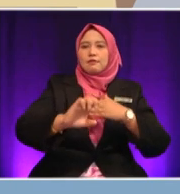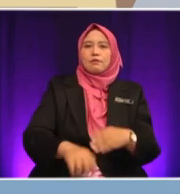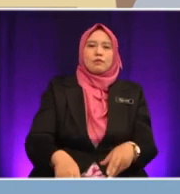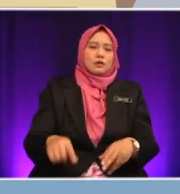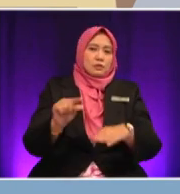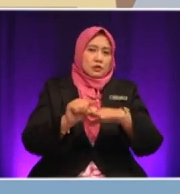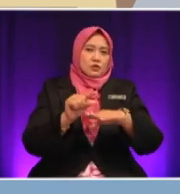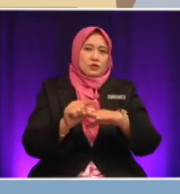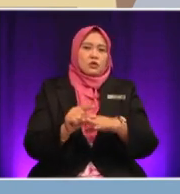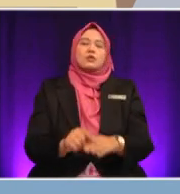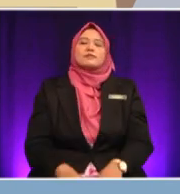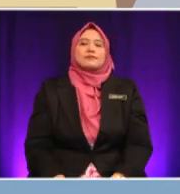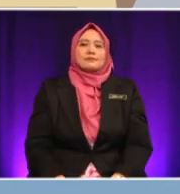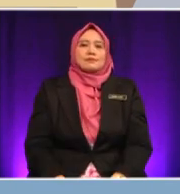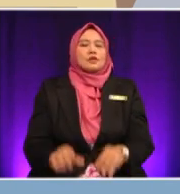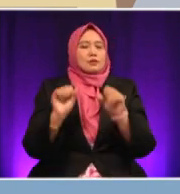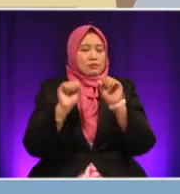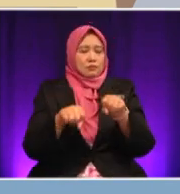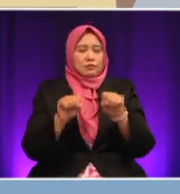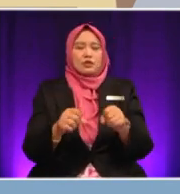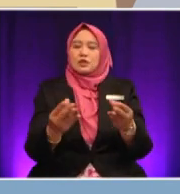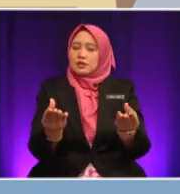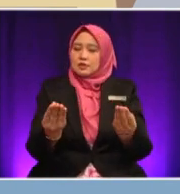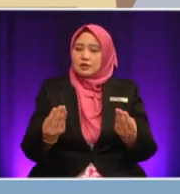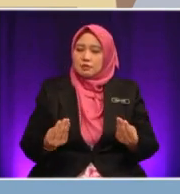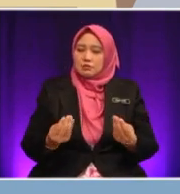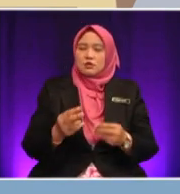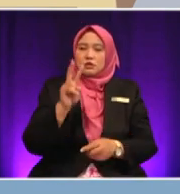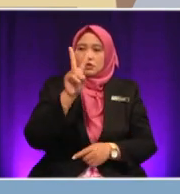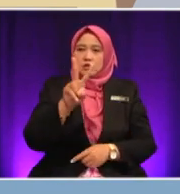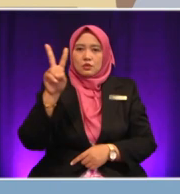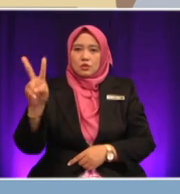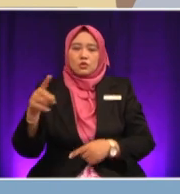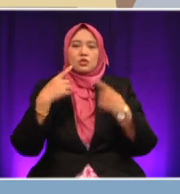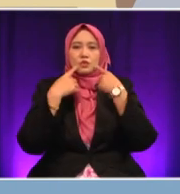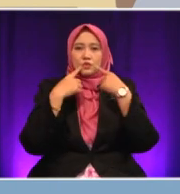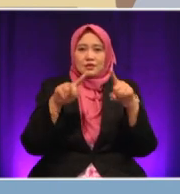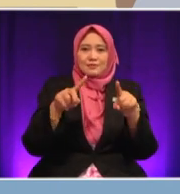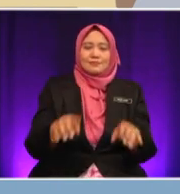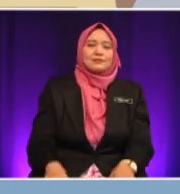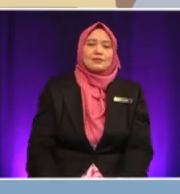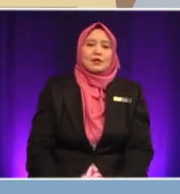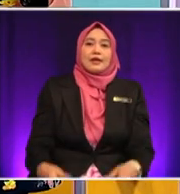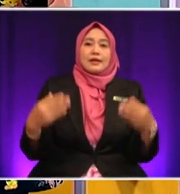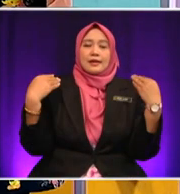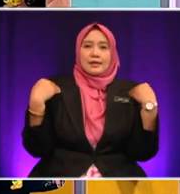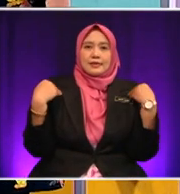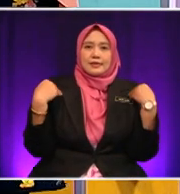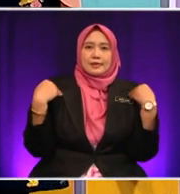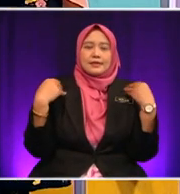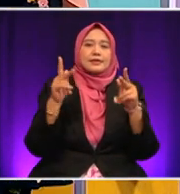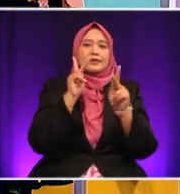diterima Oke kenapa saya ikut terima jawaban mereka sebabnya dia ada kata kunci di situ yaitu untuk